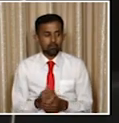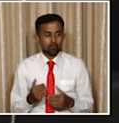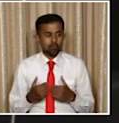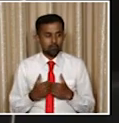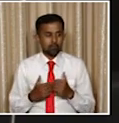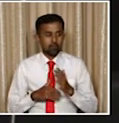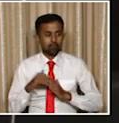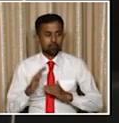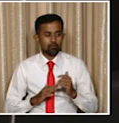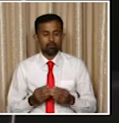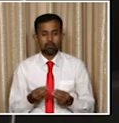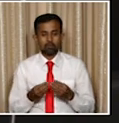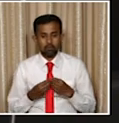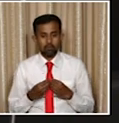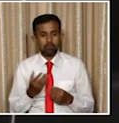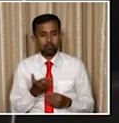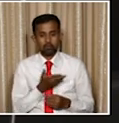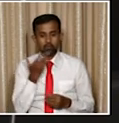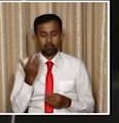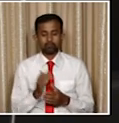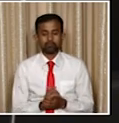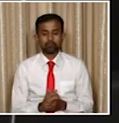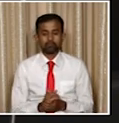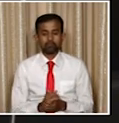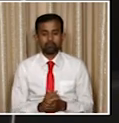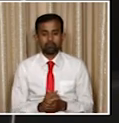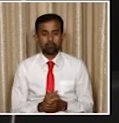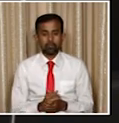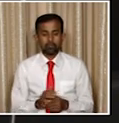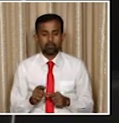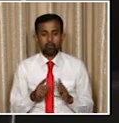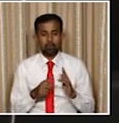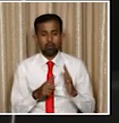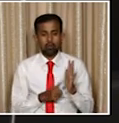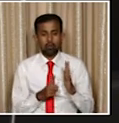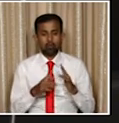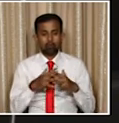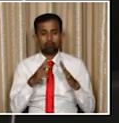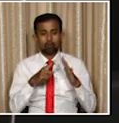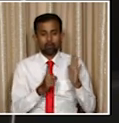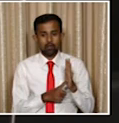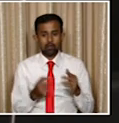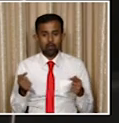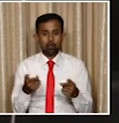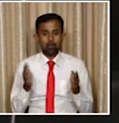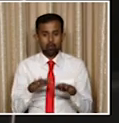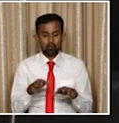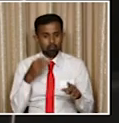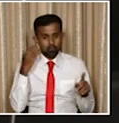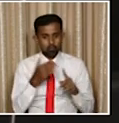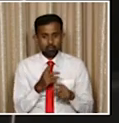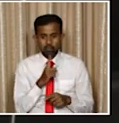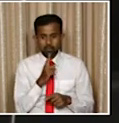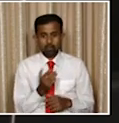சம்பந்தமாக கௌரவ அமைச்சர் அவர்களை நீங்கள் ஒரு மூத்த அரசியல்வாதி பெருந்தலைவர் அஷ்ரப் அவர்கள் அன்று மர்ஹூம் அவர் ஒரு நல்ல எண்ணத்தோடு அவருடைய காலத்தில்